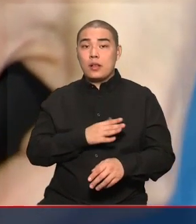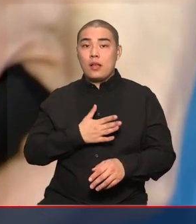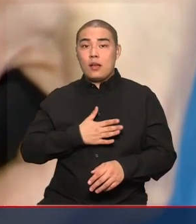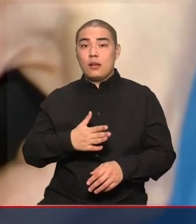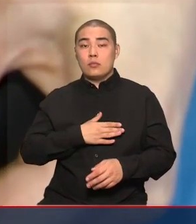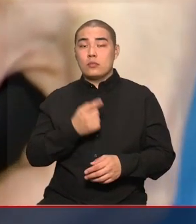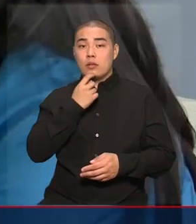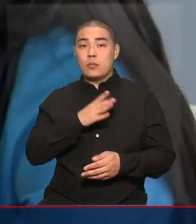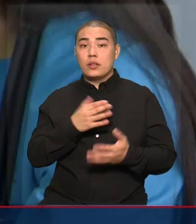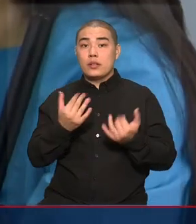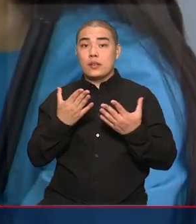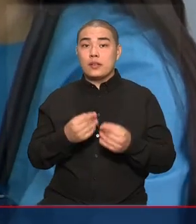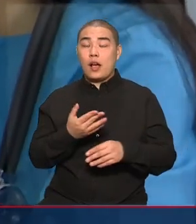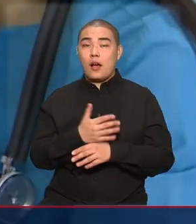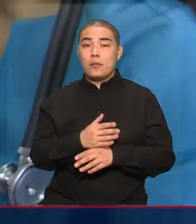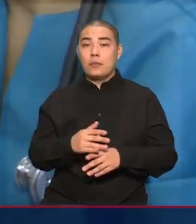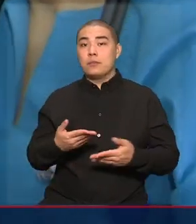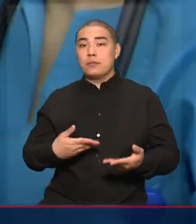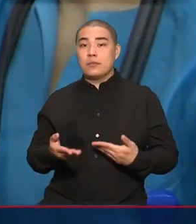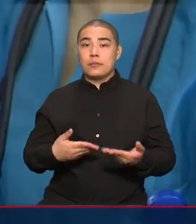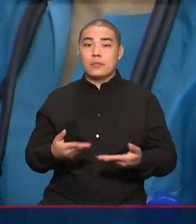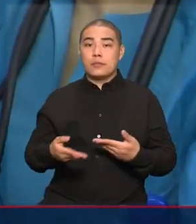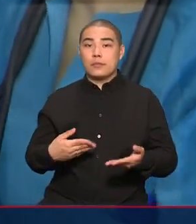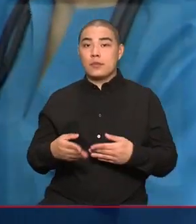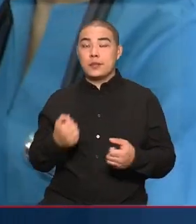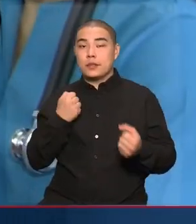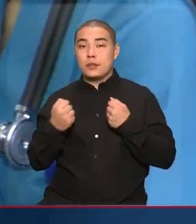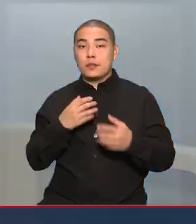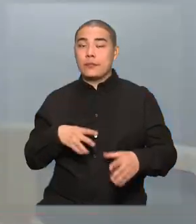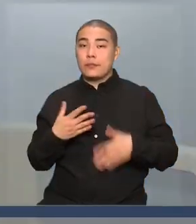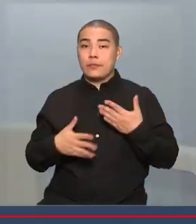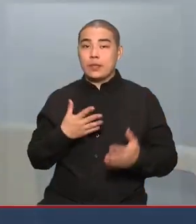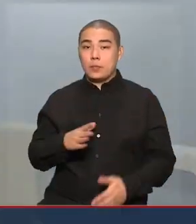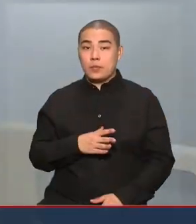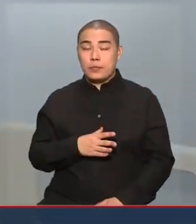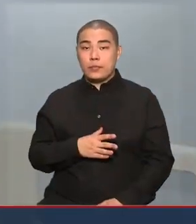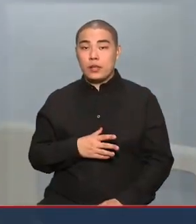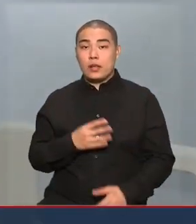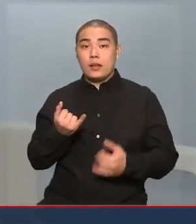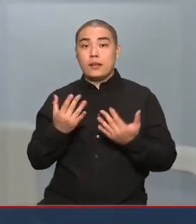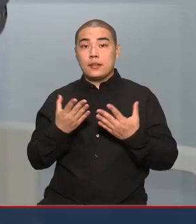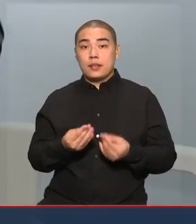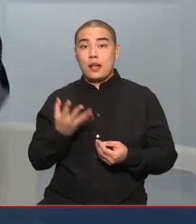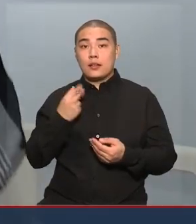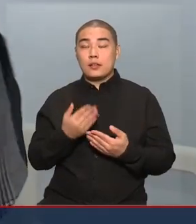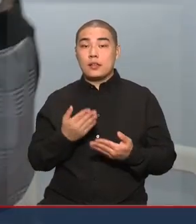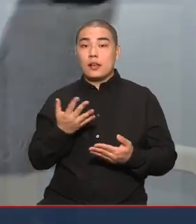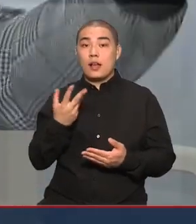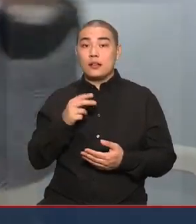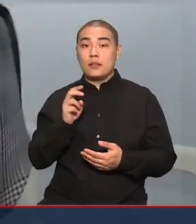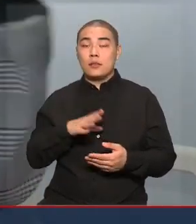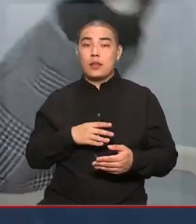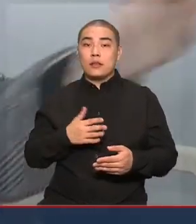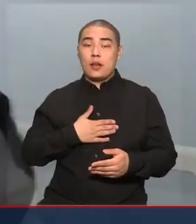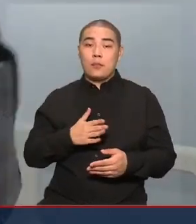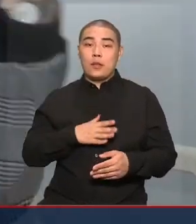А сегодня в коридорах клиники провела первую пешеходную тренировку. Сейчас у меня холтер, и перед тем, как вы приехали, я